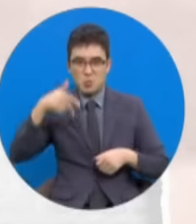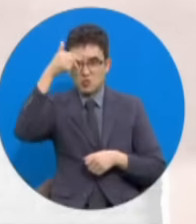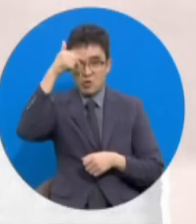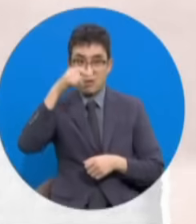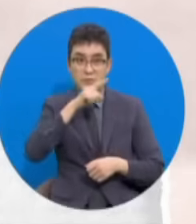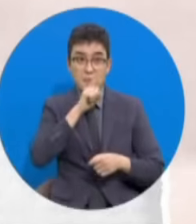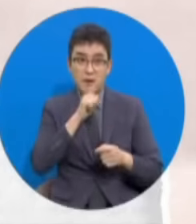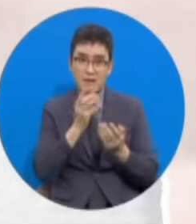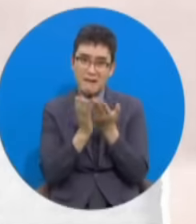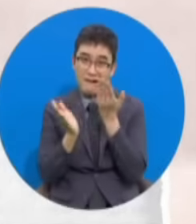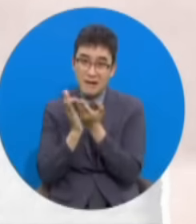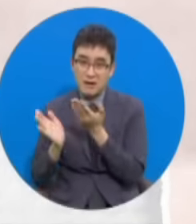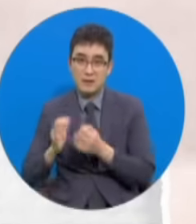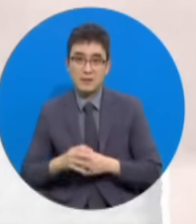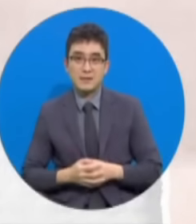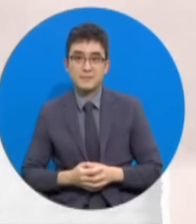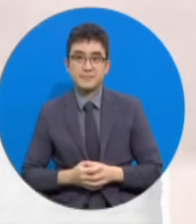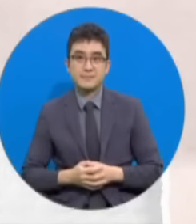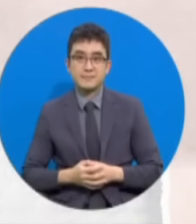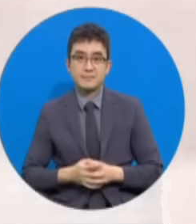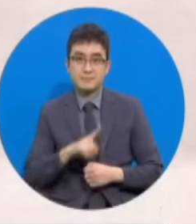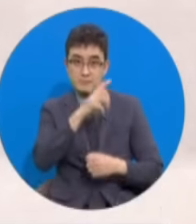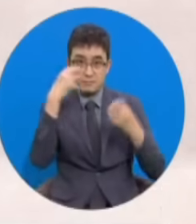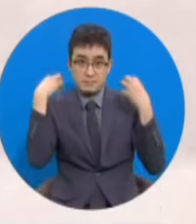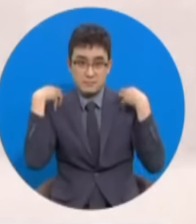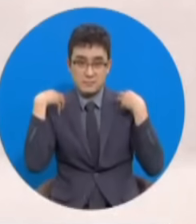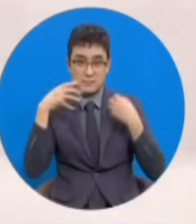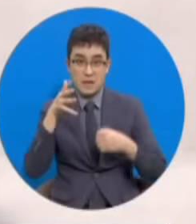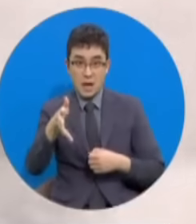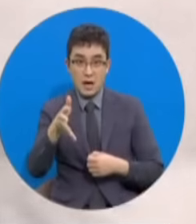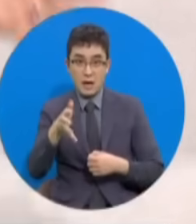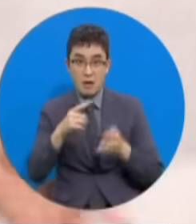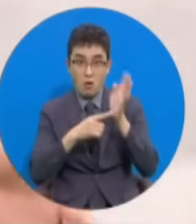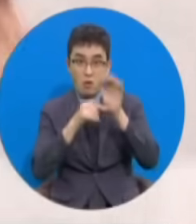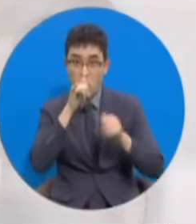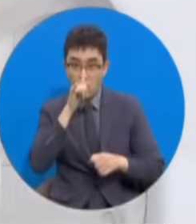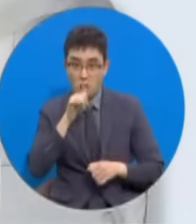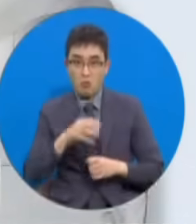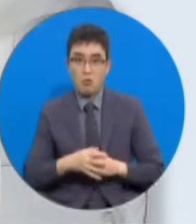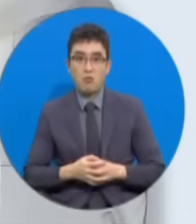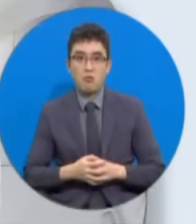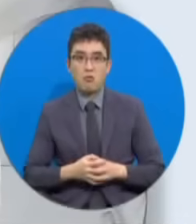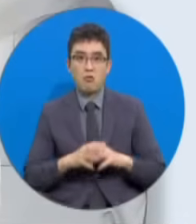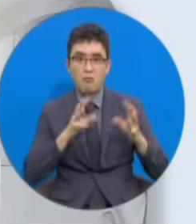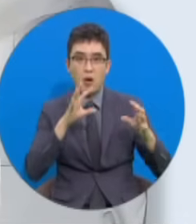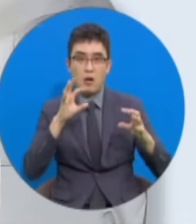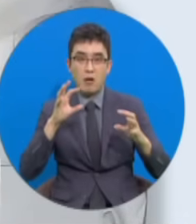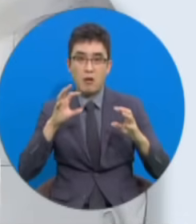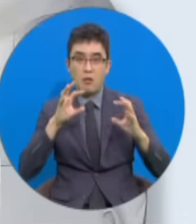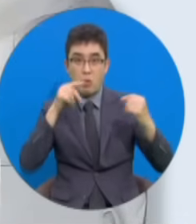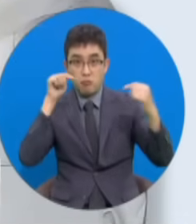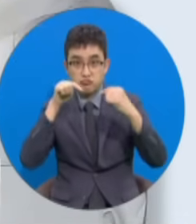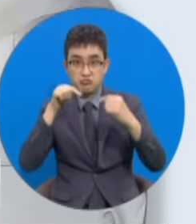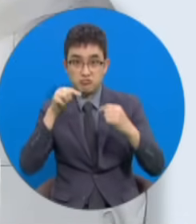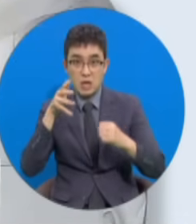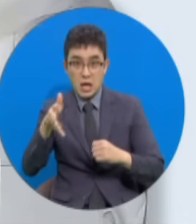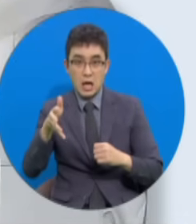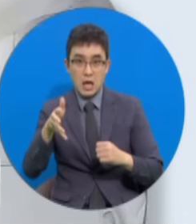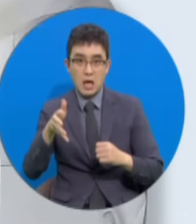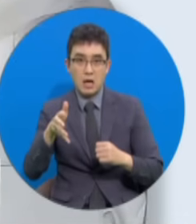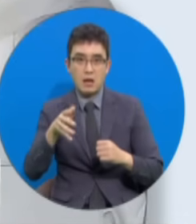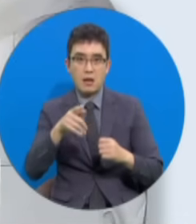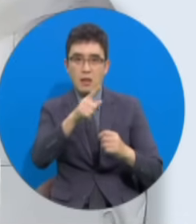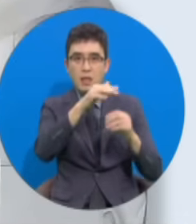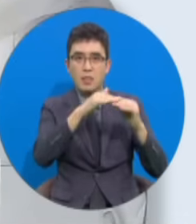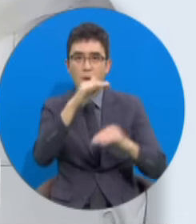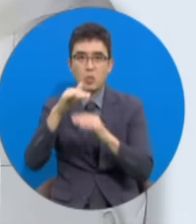그런 부분이 이제 통전부 소속의 기관지냐 예. 그 국가적 외무성 기관지냐에 따라서 내용이